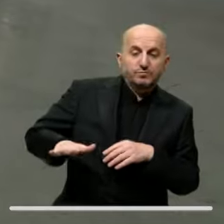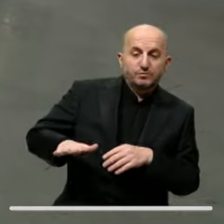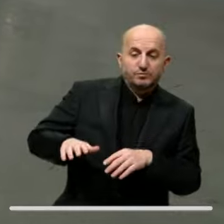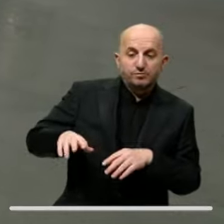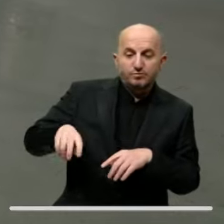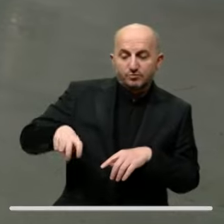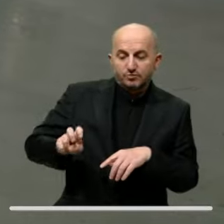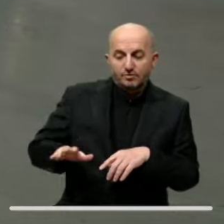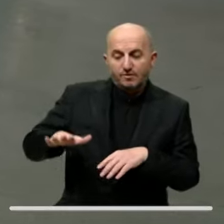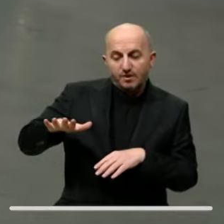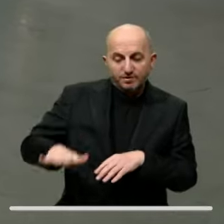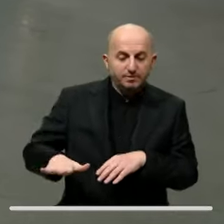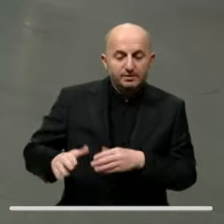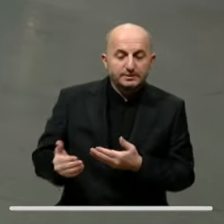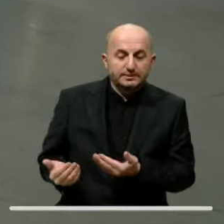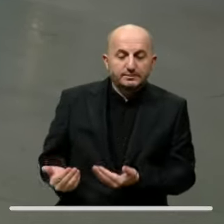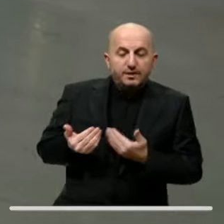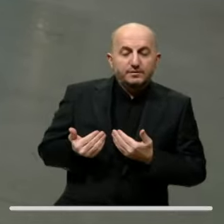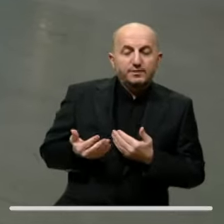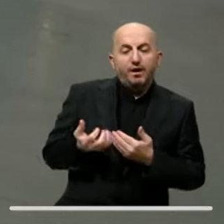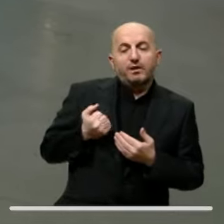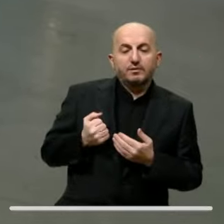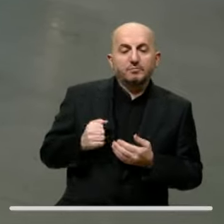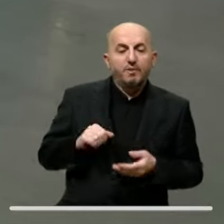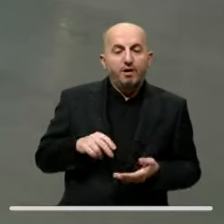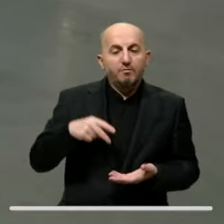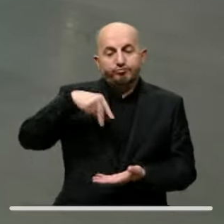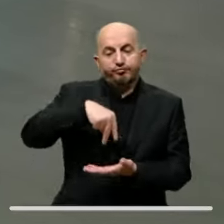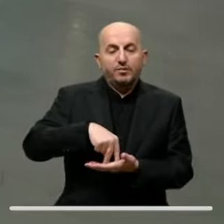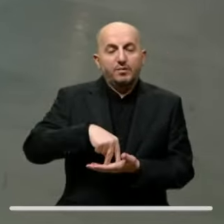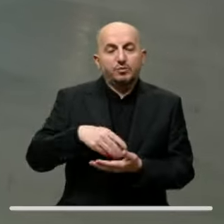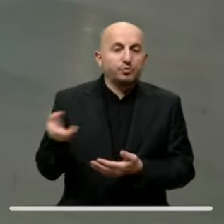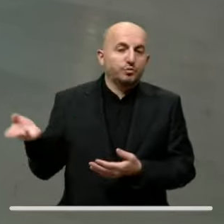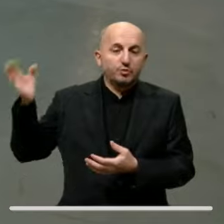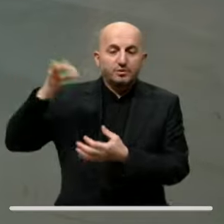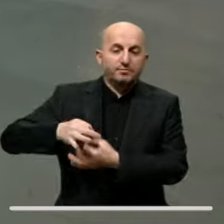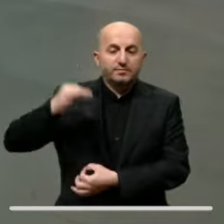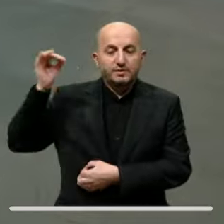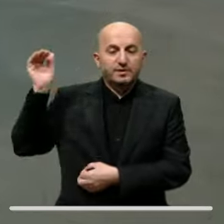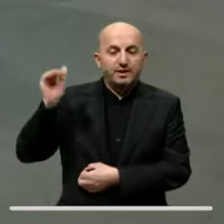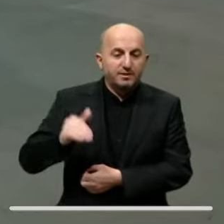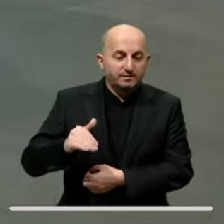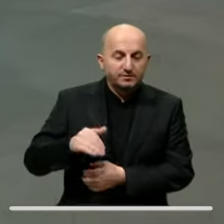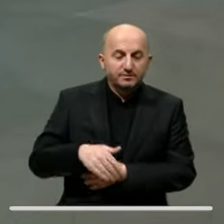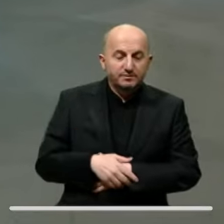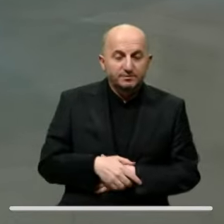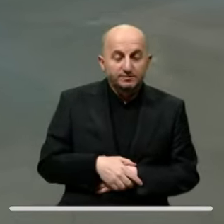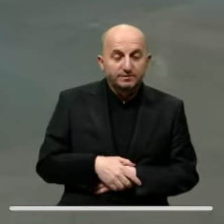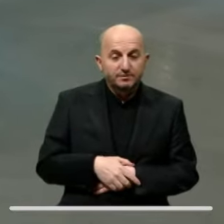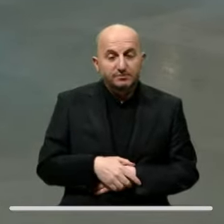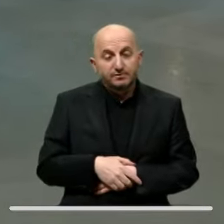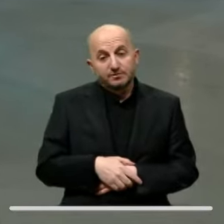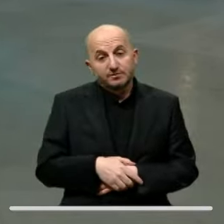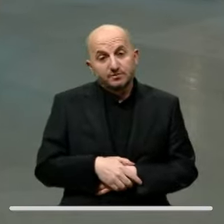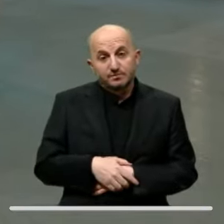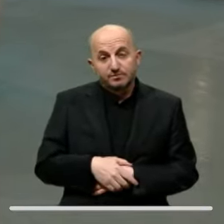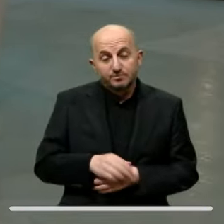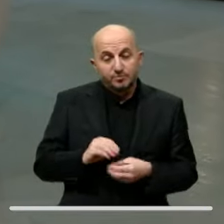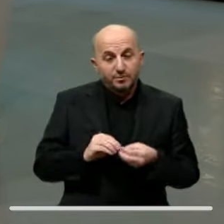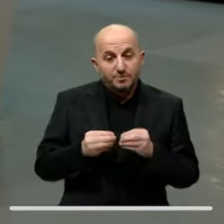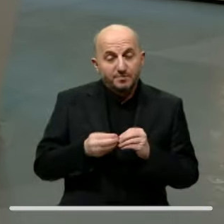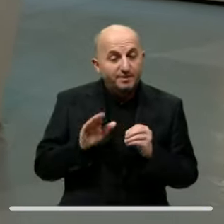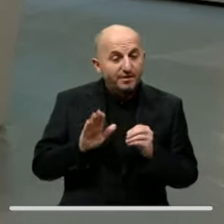varmış da o şekilde kıyama kalkıyordu. Sonradan biri geldi diyor. Hani demek ki onun da arızı bir takım